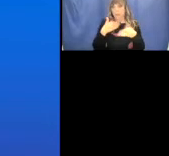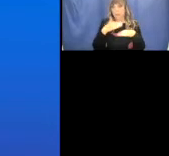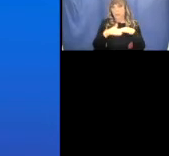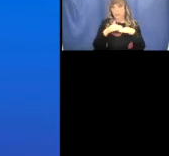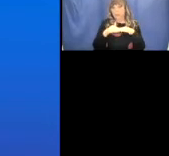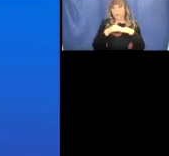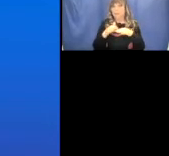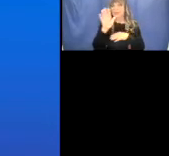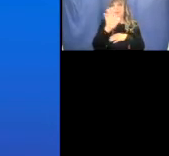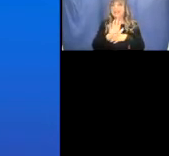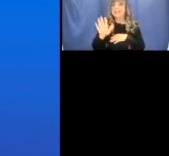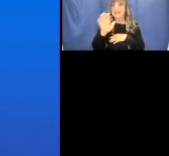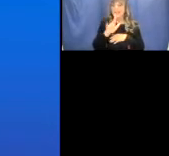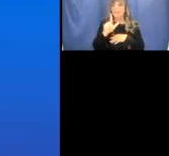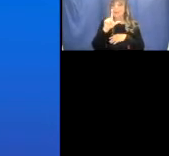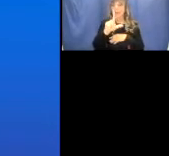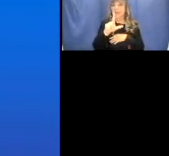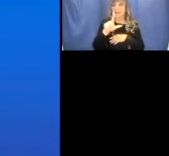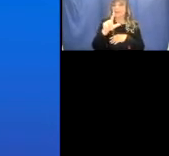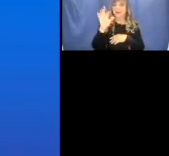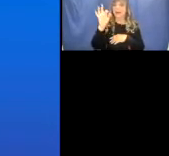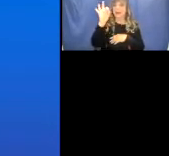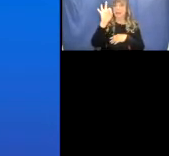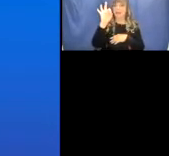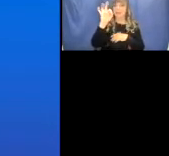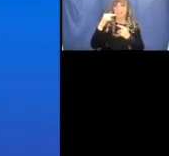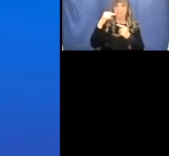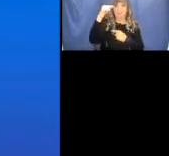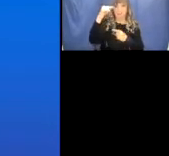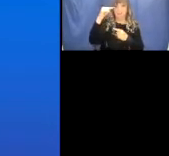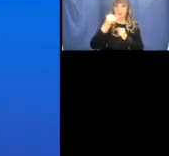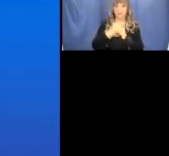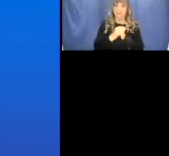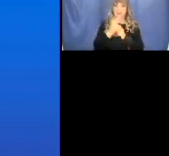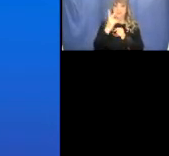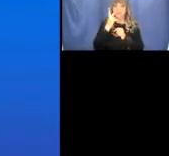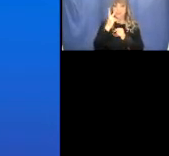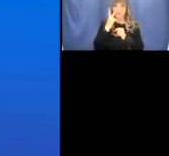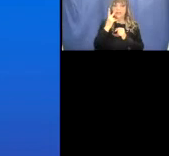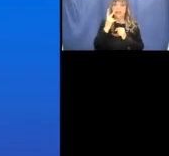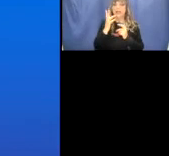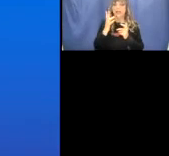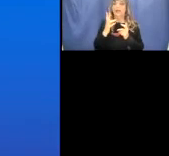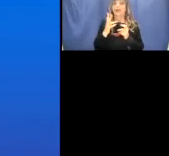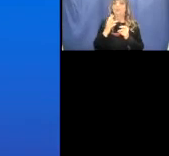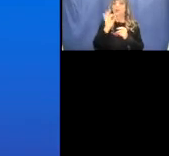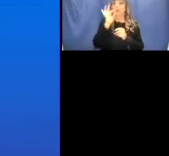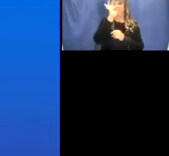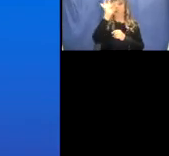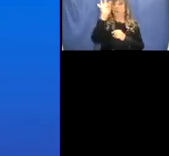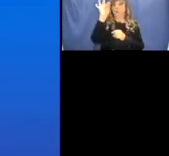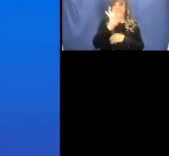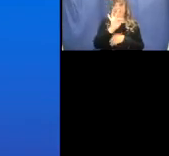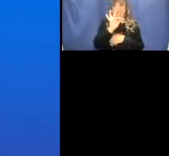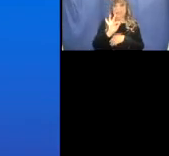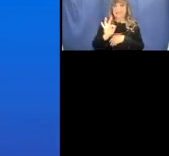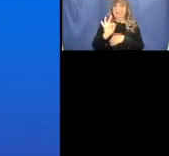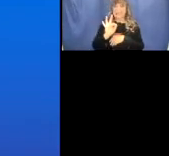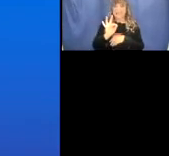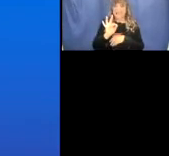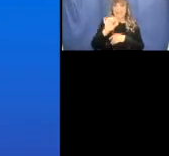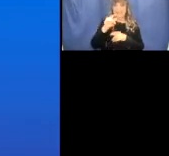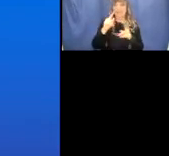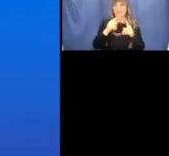l'esempio della lettera s maiuscola vediamo che ciascun punto ciascun vertice